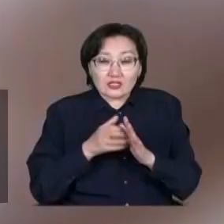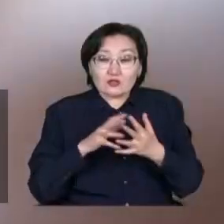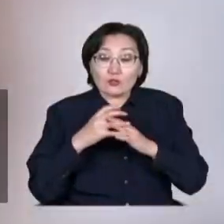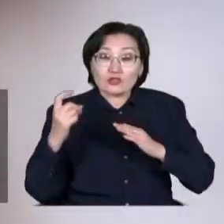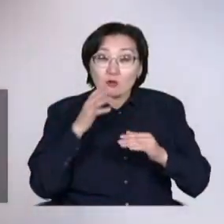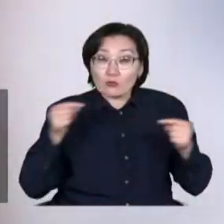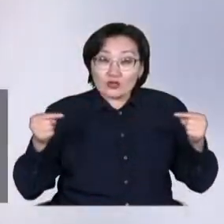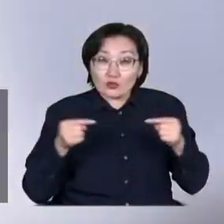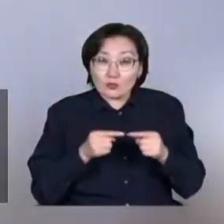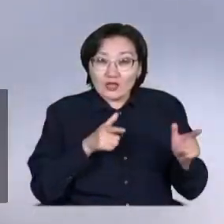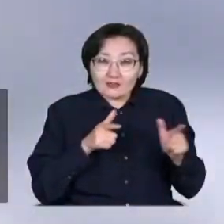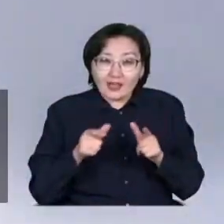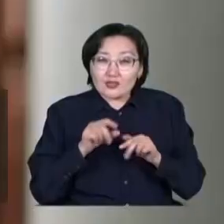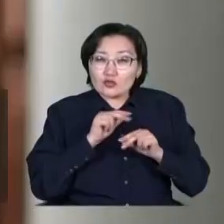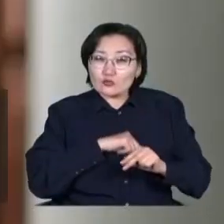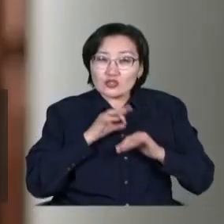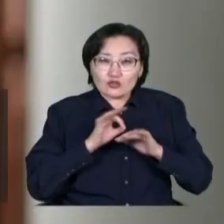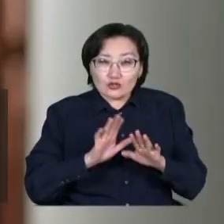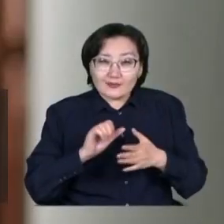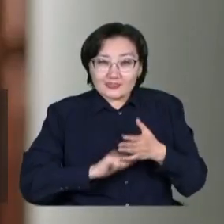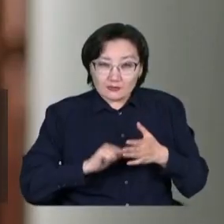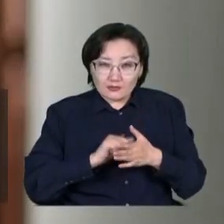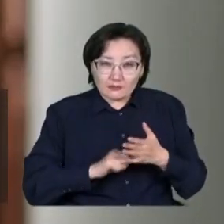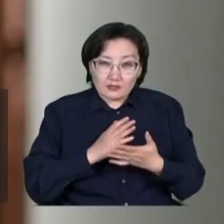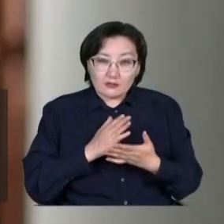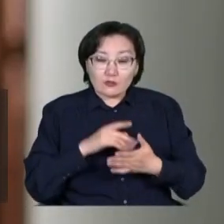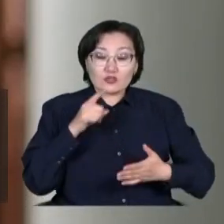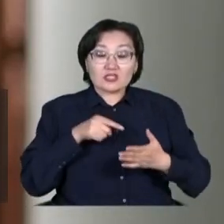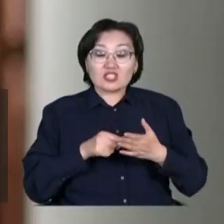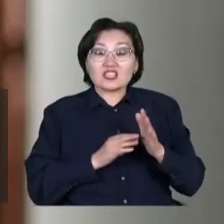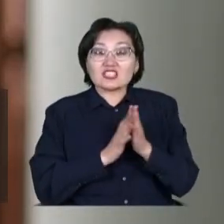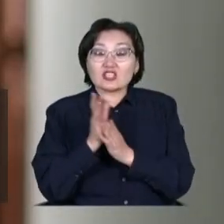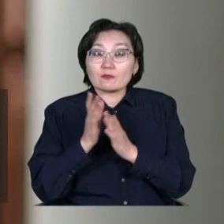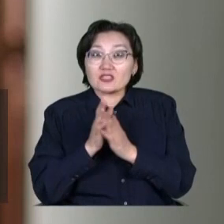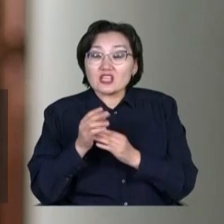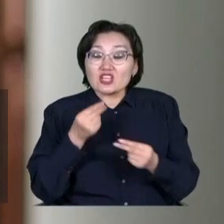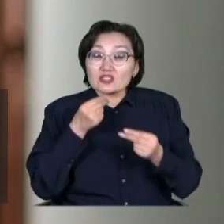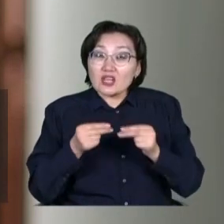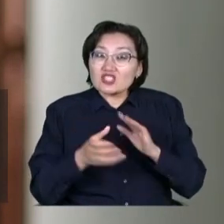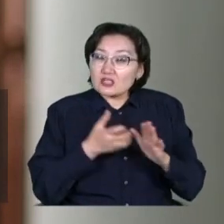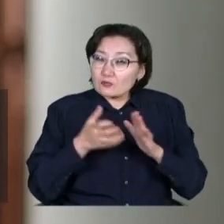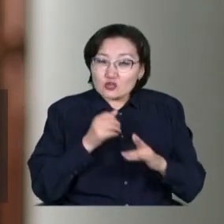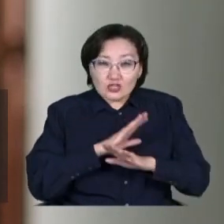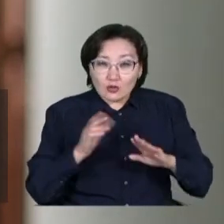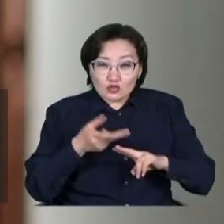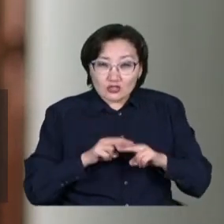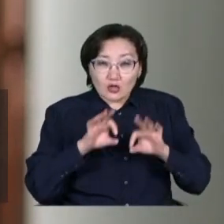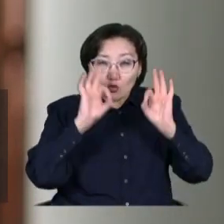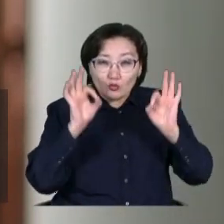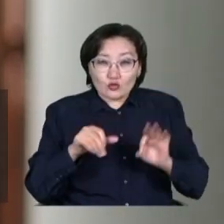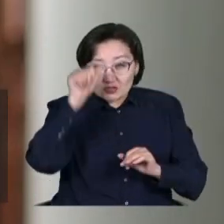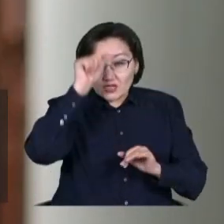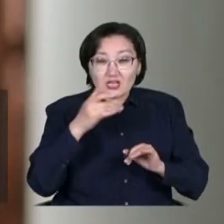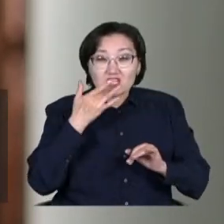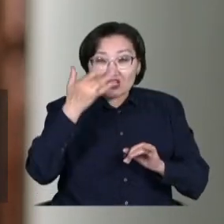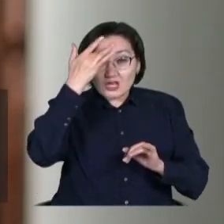шаруалардың уақытылы қамданбауынан дейді. Мәселе жем шөптің жетіспеушілігінде емес, себебі осы күз бойы, осы жаз